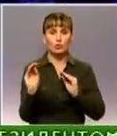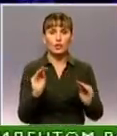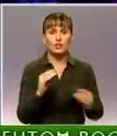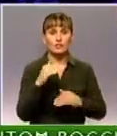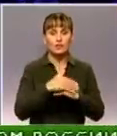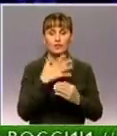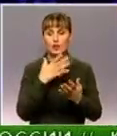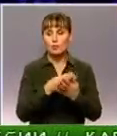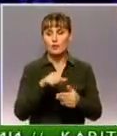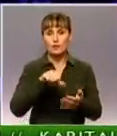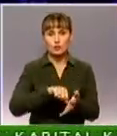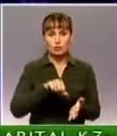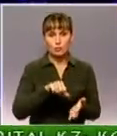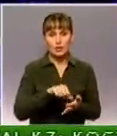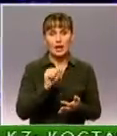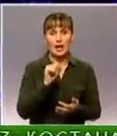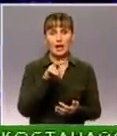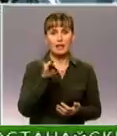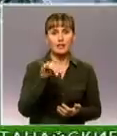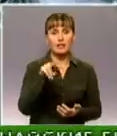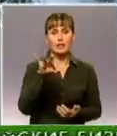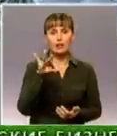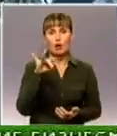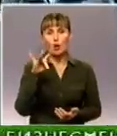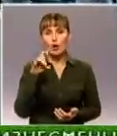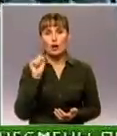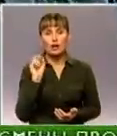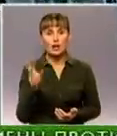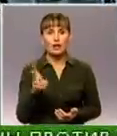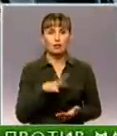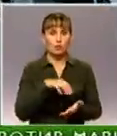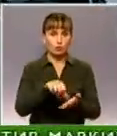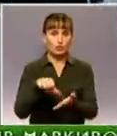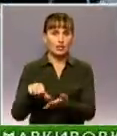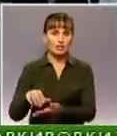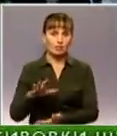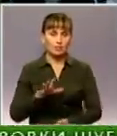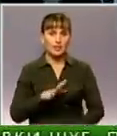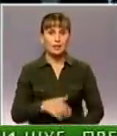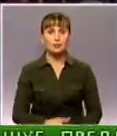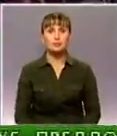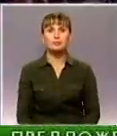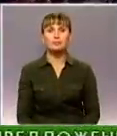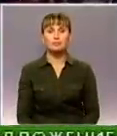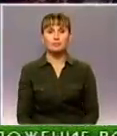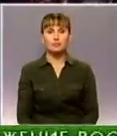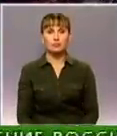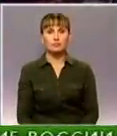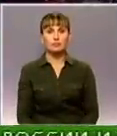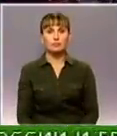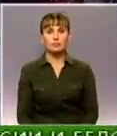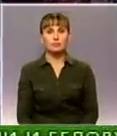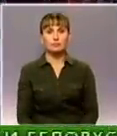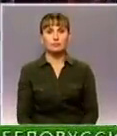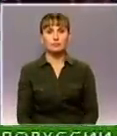своими выступлениями Ани Лорак и российская группа Five Star Family. Жадыра Жалдыбаева, Скандербек Тугуспаев, телеканал «Алматы».